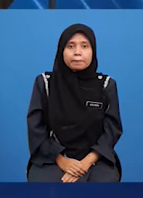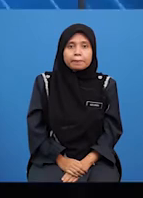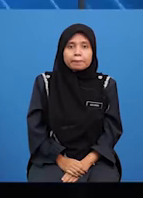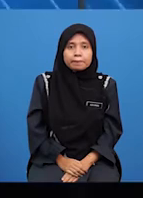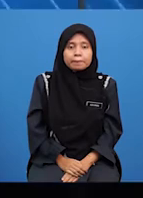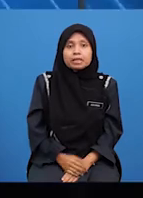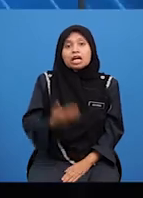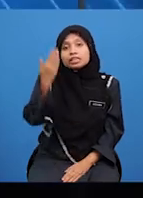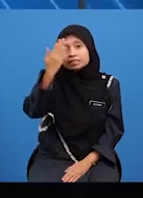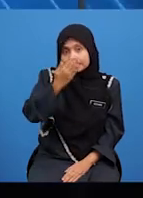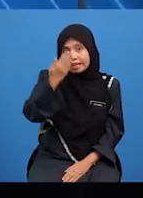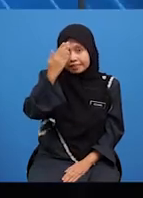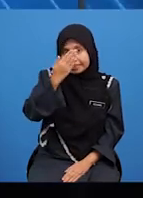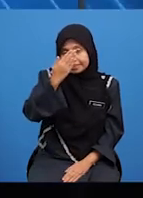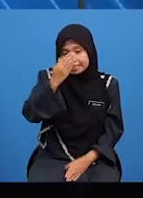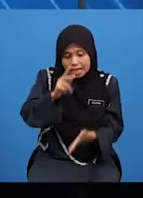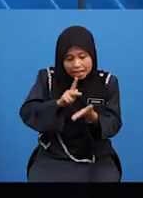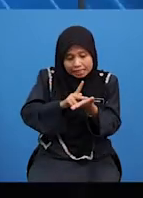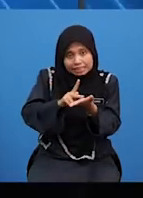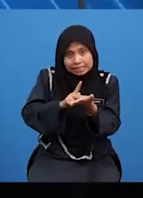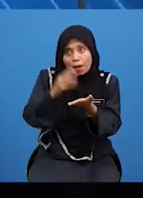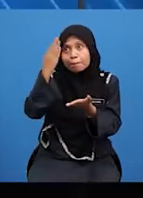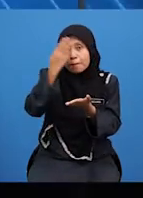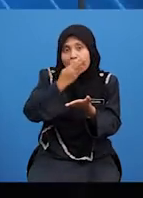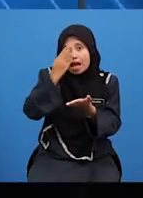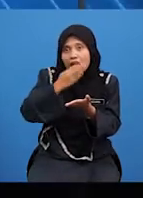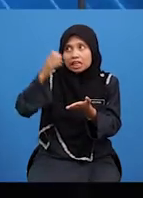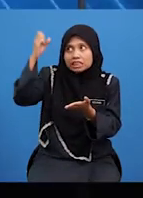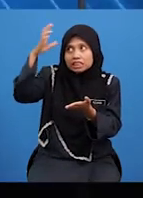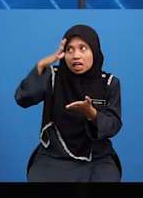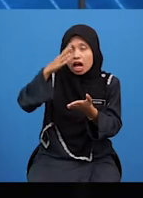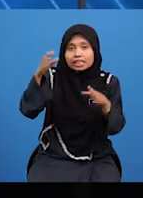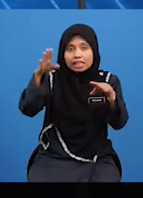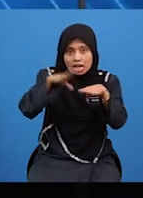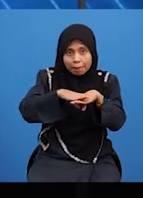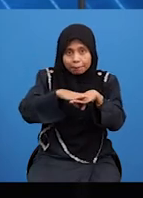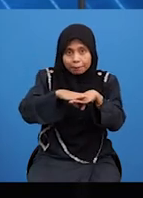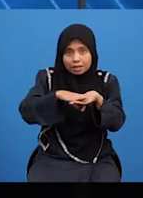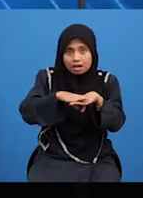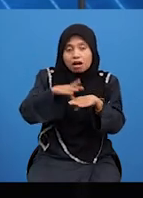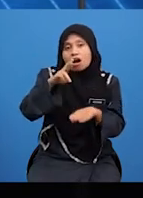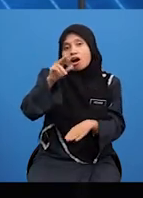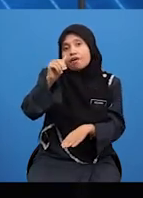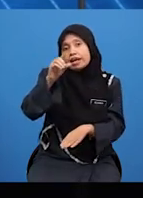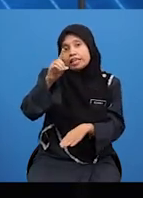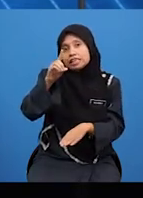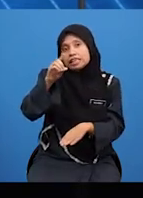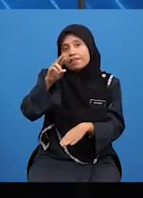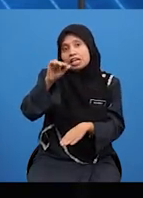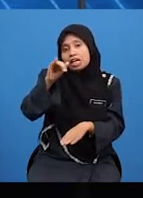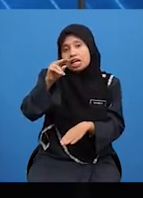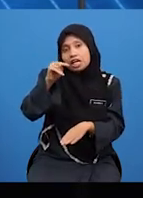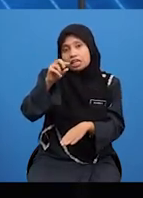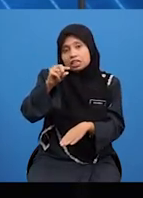ni. Sebenarnya shading adalah kesan bayangan cerah gelap. Manakala rendering ialah gambaran dalam